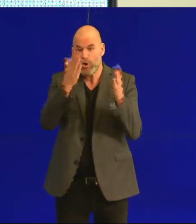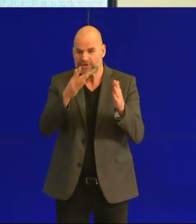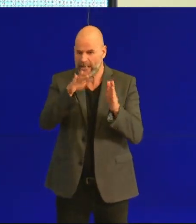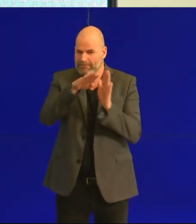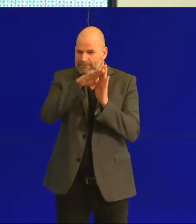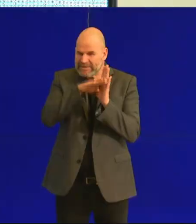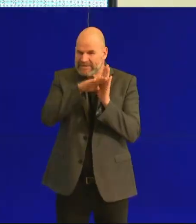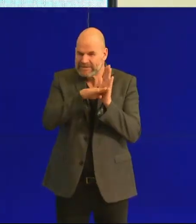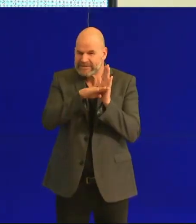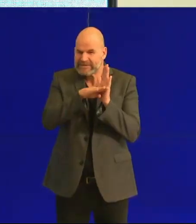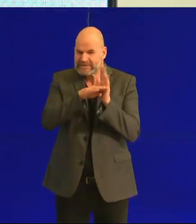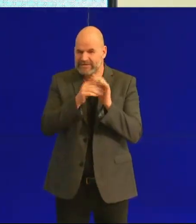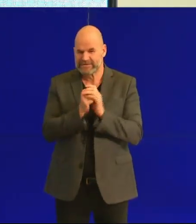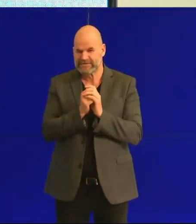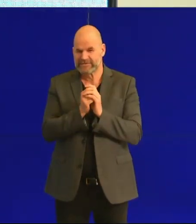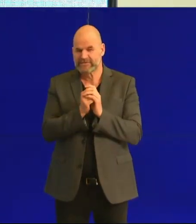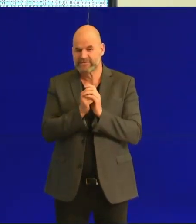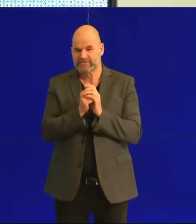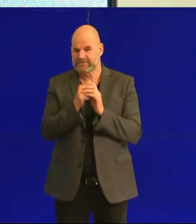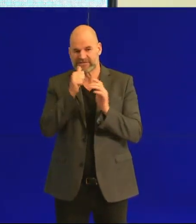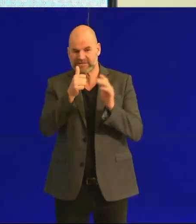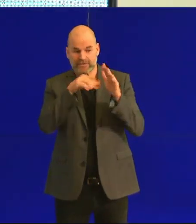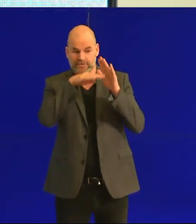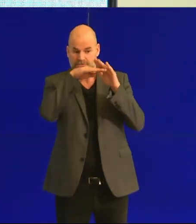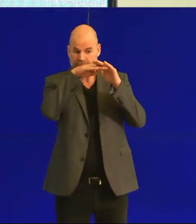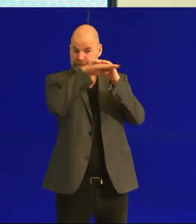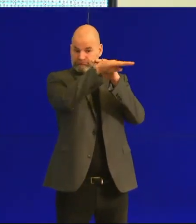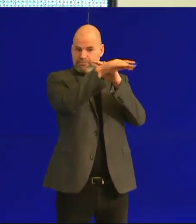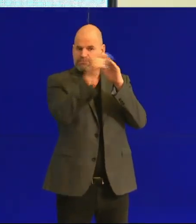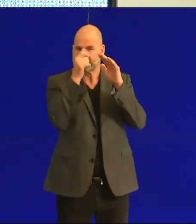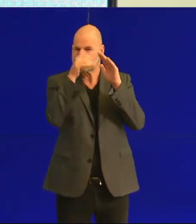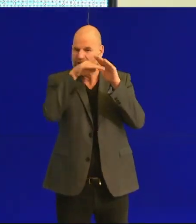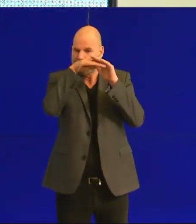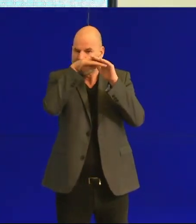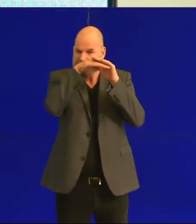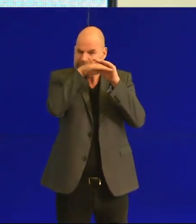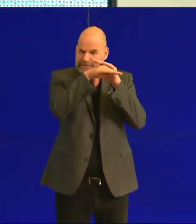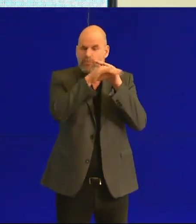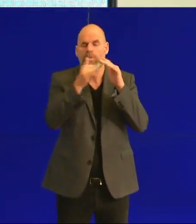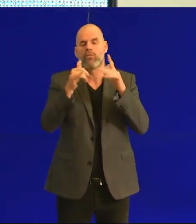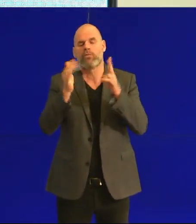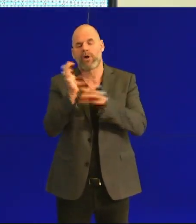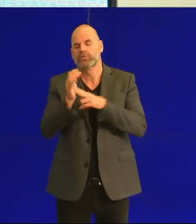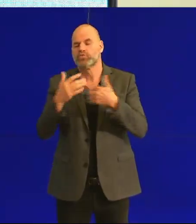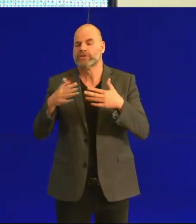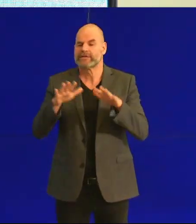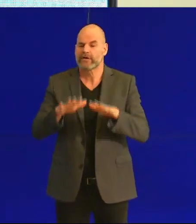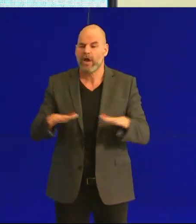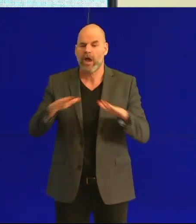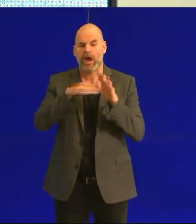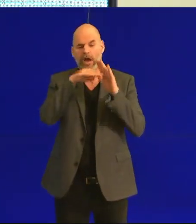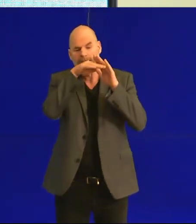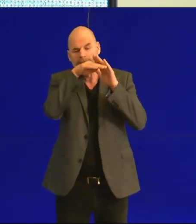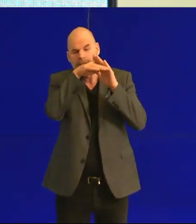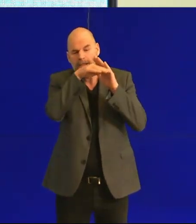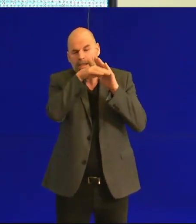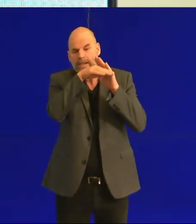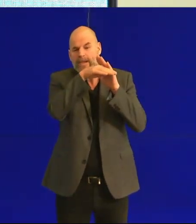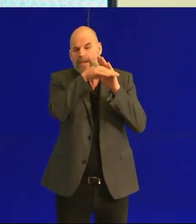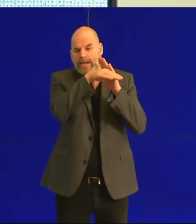face c'était 10 4 à 1 aux tirs au but mais mulhouse peron ou tracteurs et de faire de cette grande artiste art scène